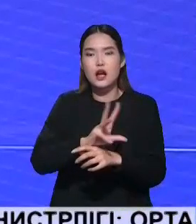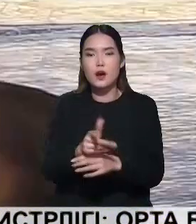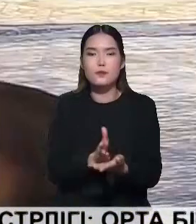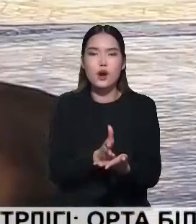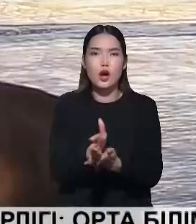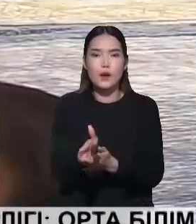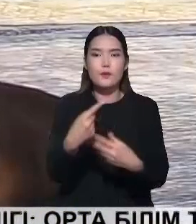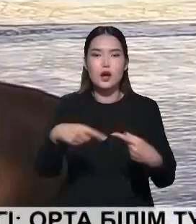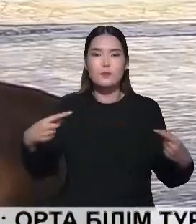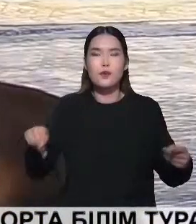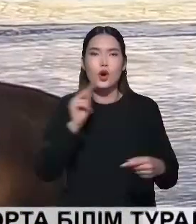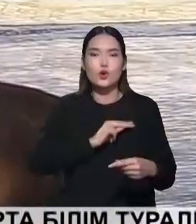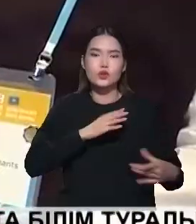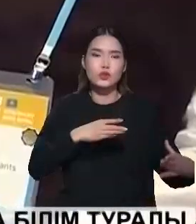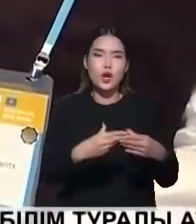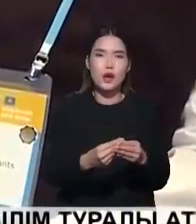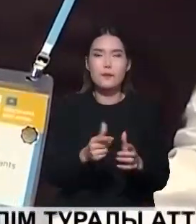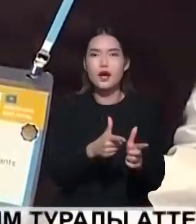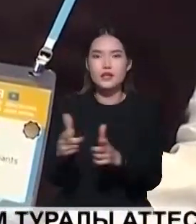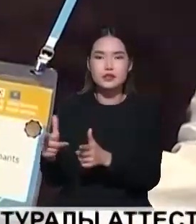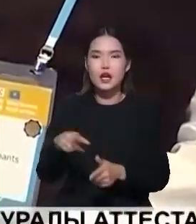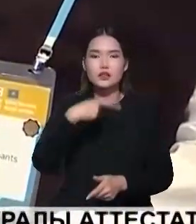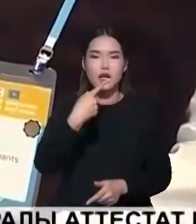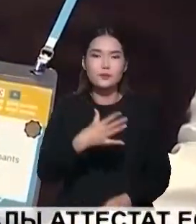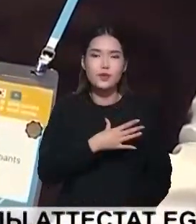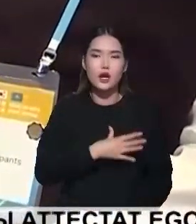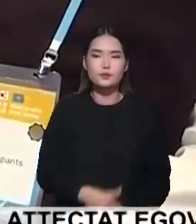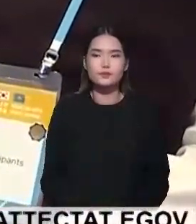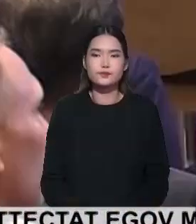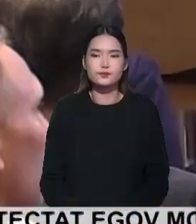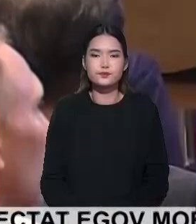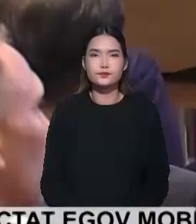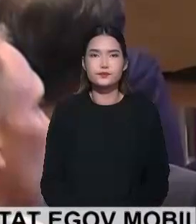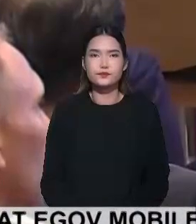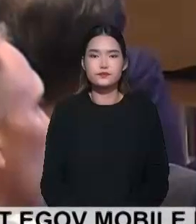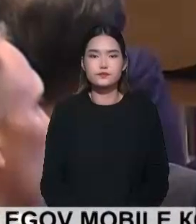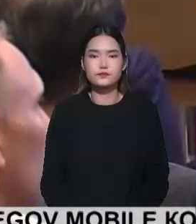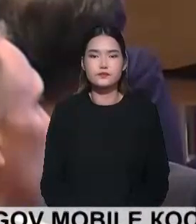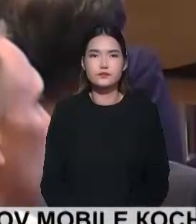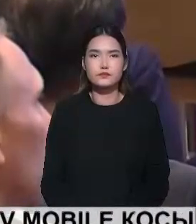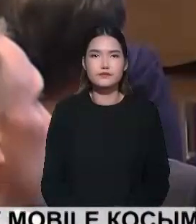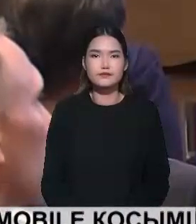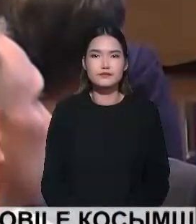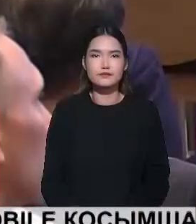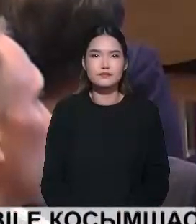бойынша бірлесе жұмыс істеуге дайын екенін атап өтті. Мөлдір Жаққан, Бекболат Сатуов, Алмас Жылыбаев, Астана Таймс.